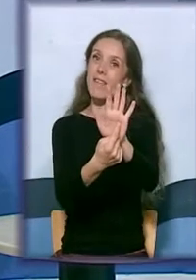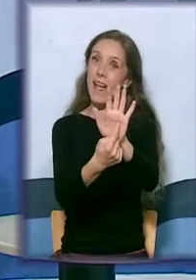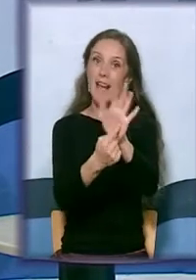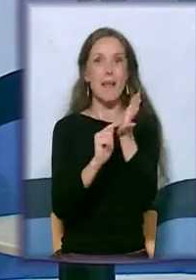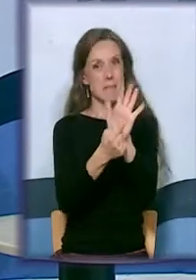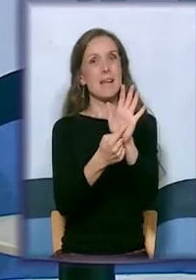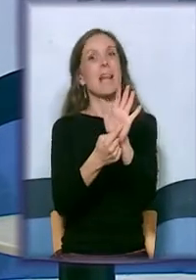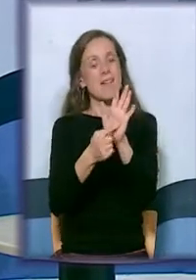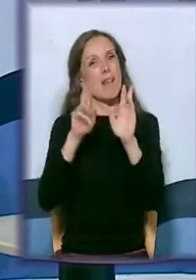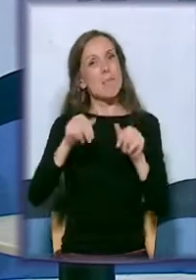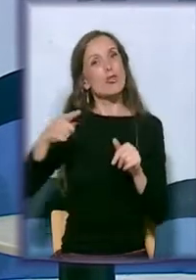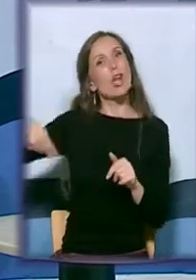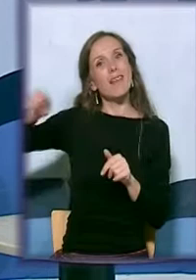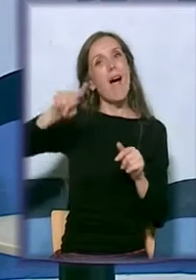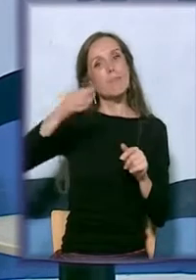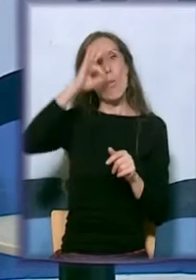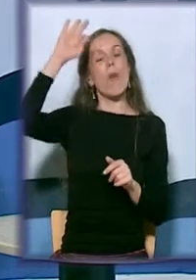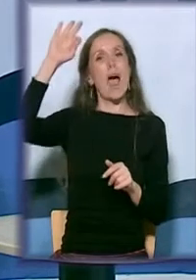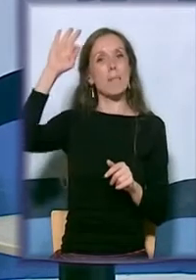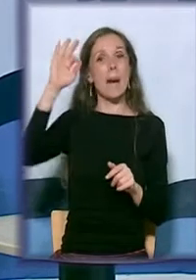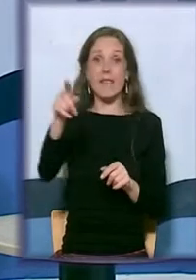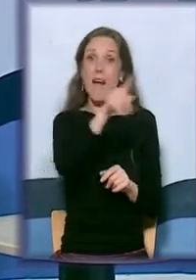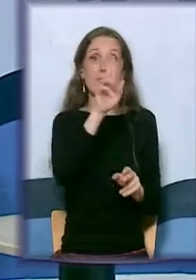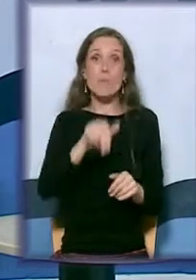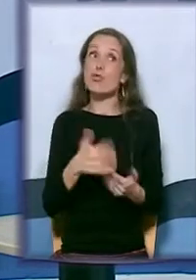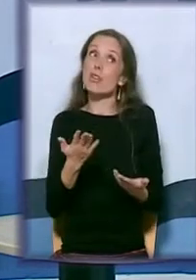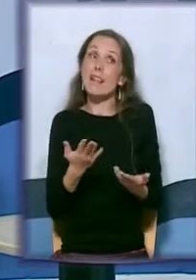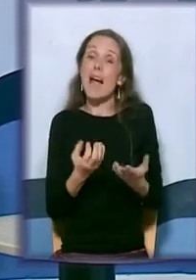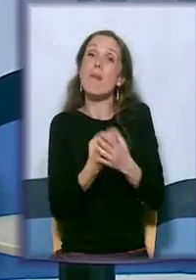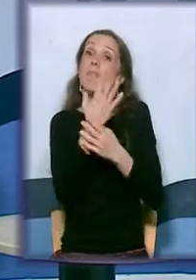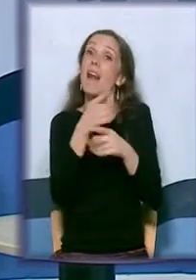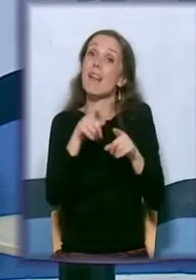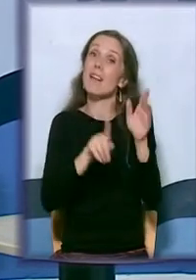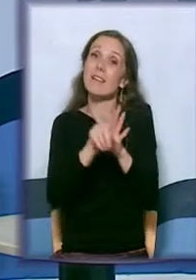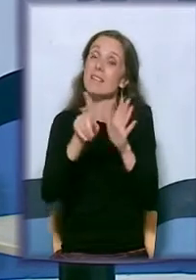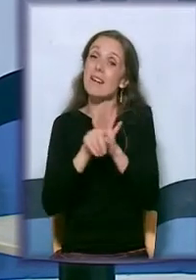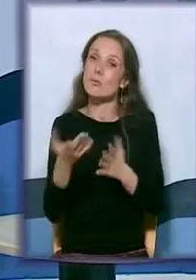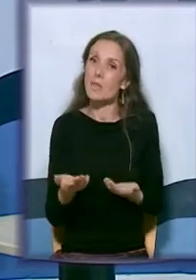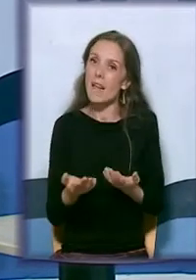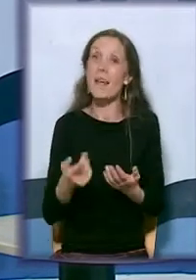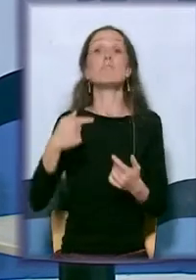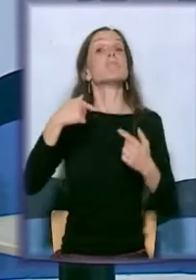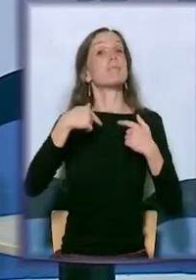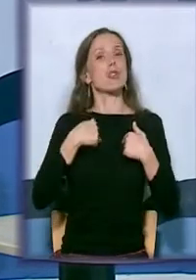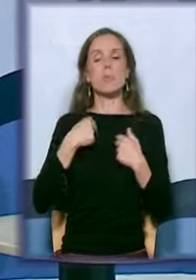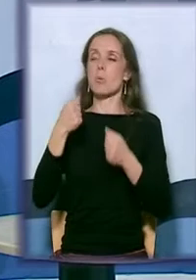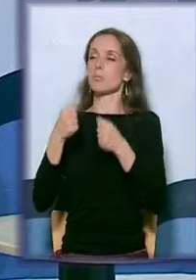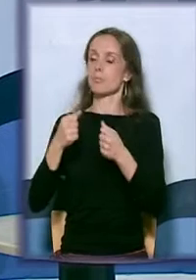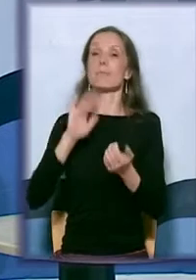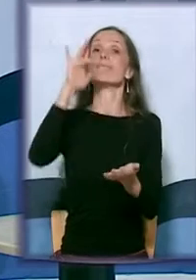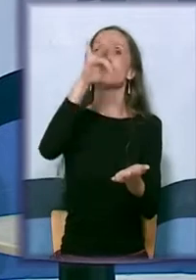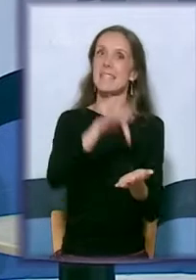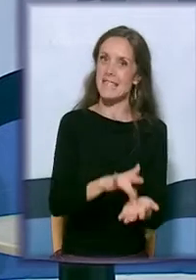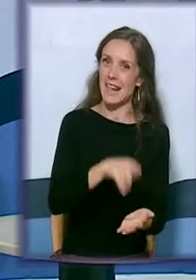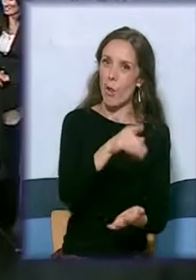unapredi, a i vi ste tu da kreirate sve ono što jesu ti rezultati. I onda stigli smo u Obrenovac. Jugoslava